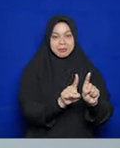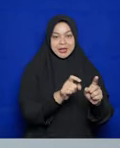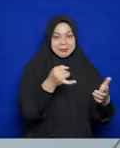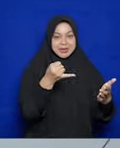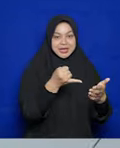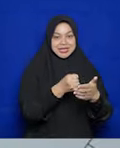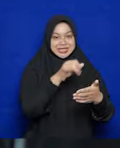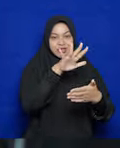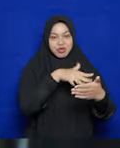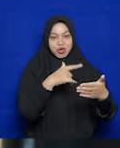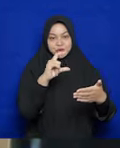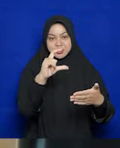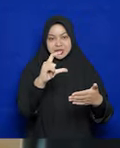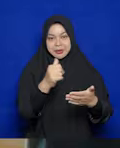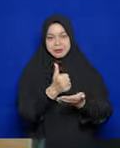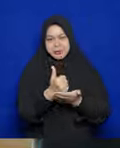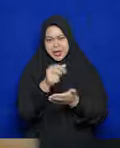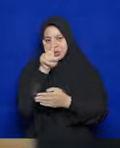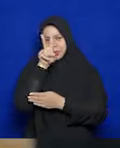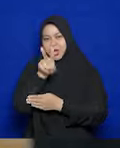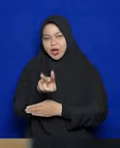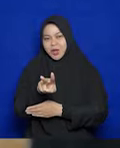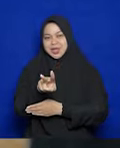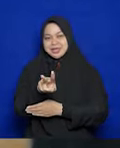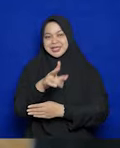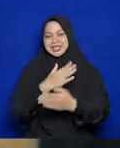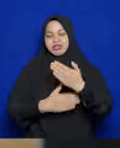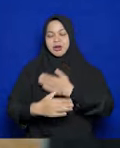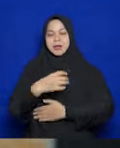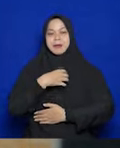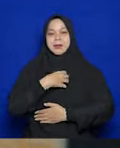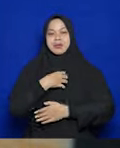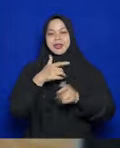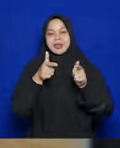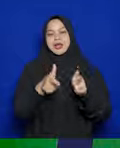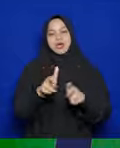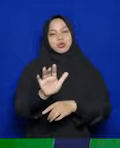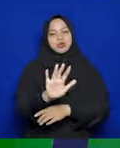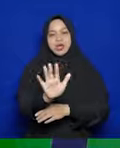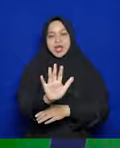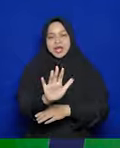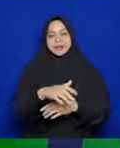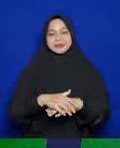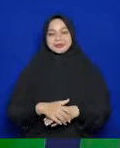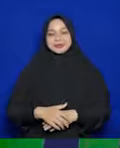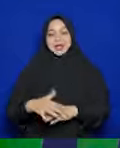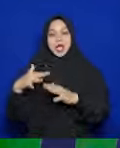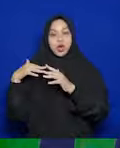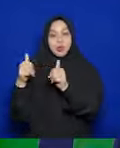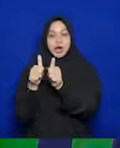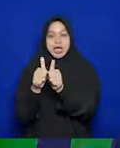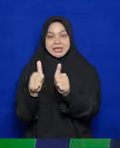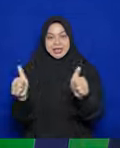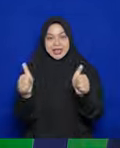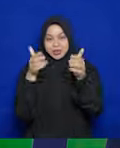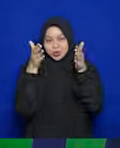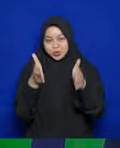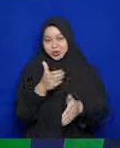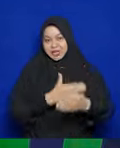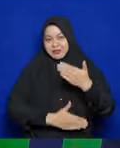C silakan bantu untuk mengawasi teman diabel mental agar tidak terganggu sebagai bentuk akomodasi yang layak bagi